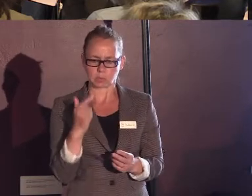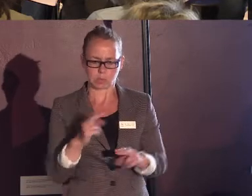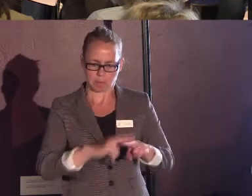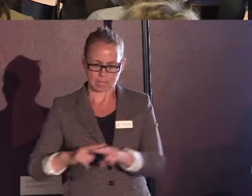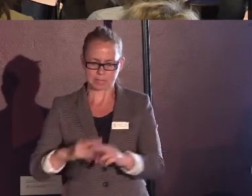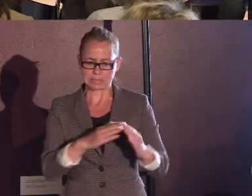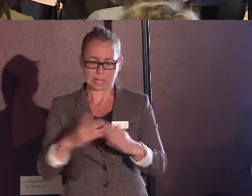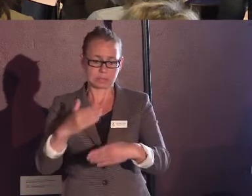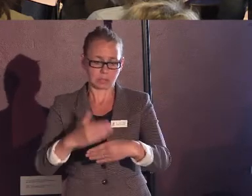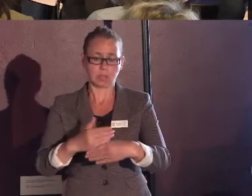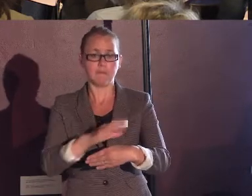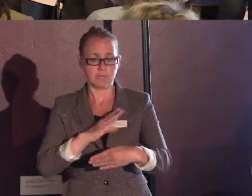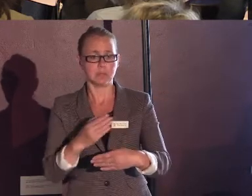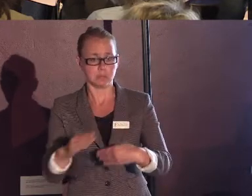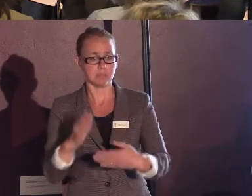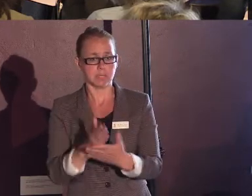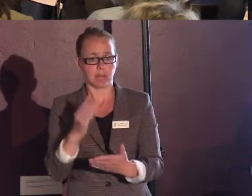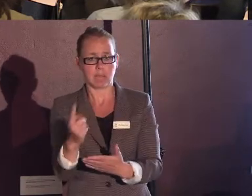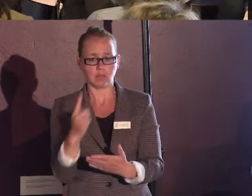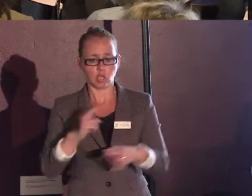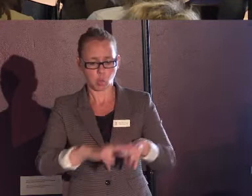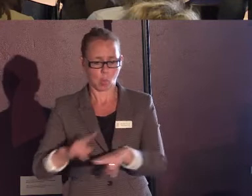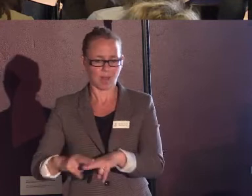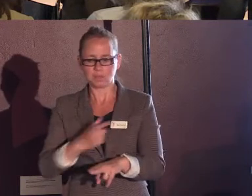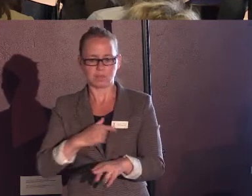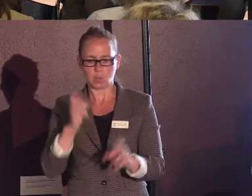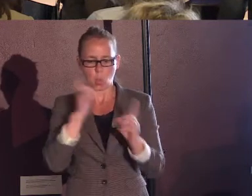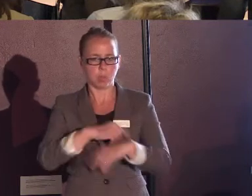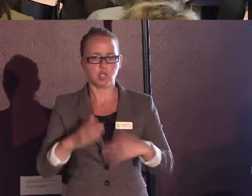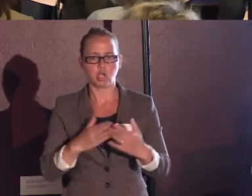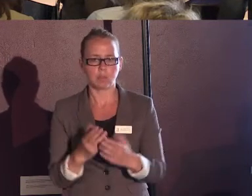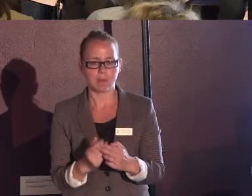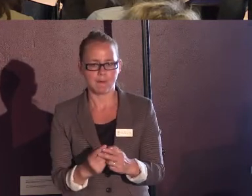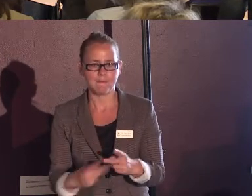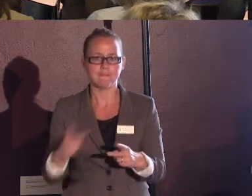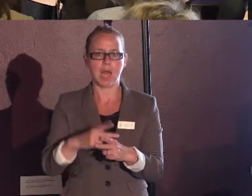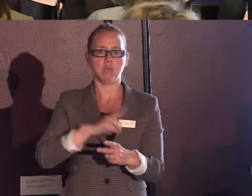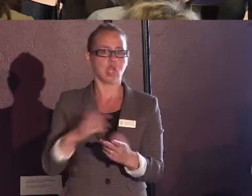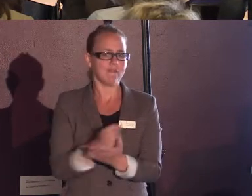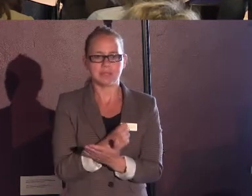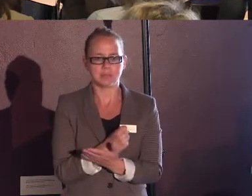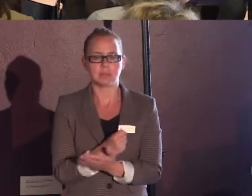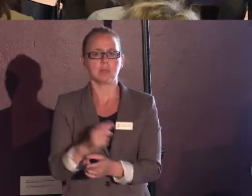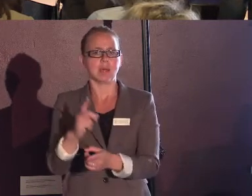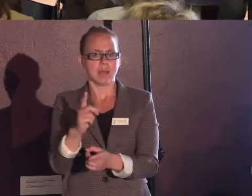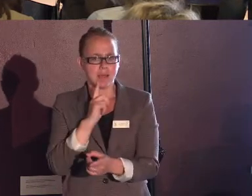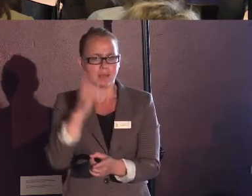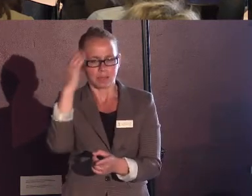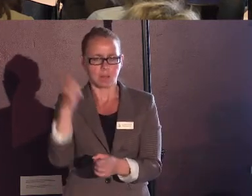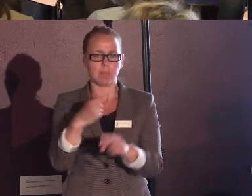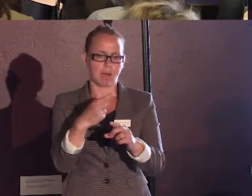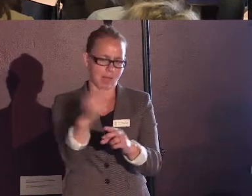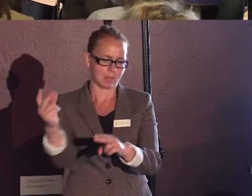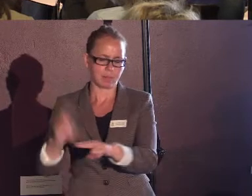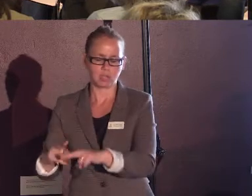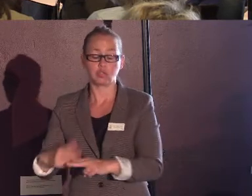i Stadsteatern, utan det finns ett visst antal stolar. Så man kan liksom inte göra en större vinst. Det kan man alltid göra på andra sidan strecket. Jag